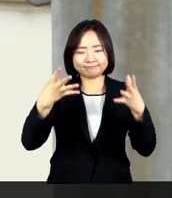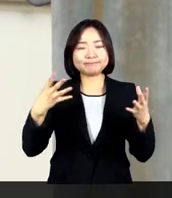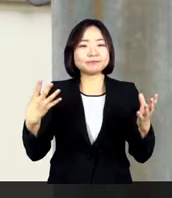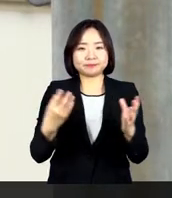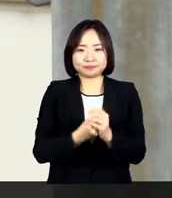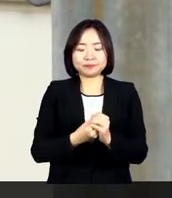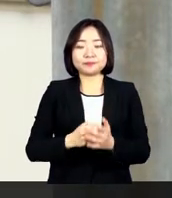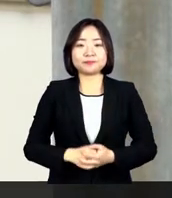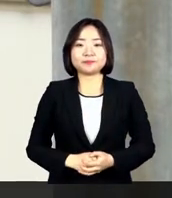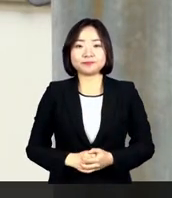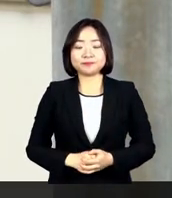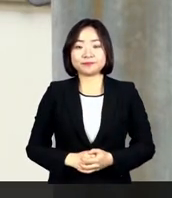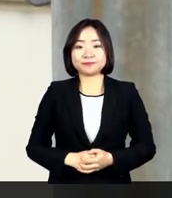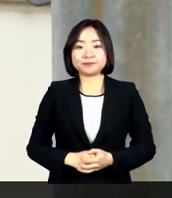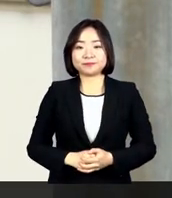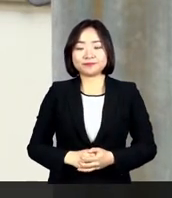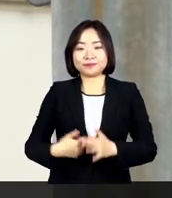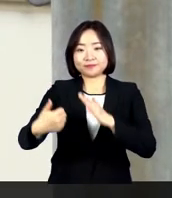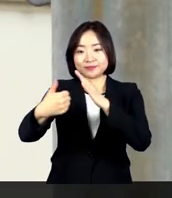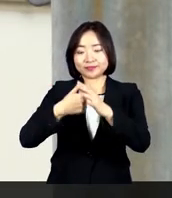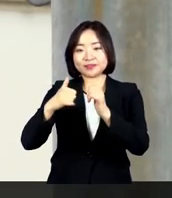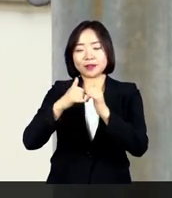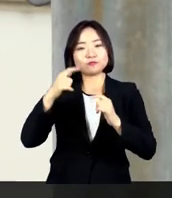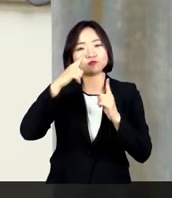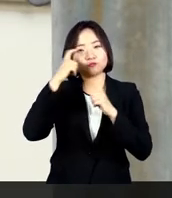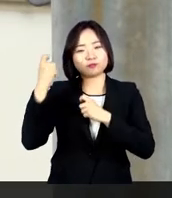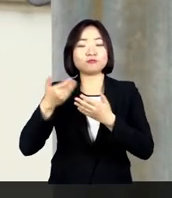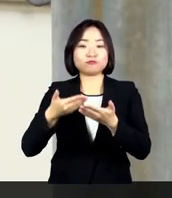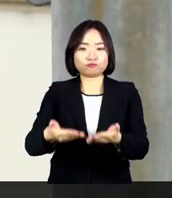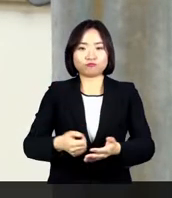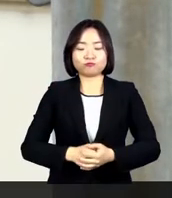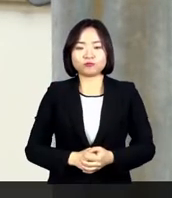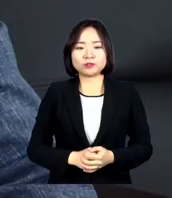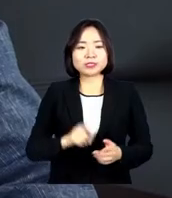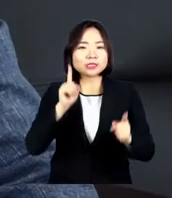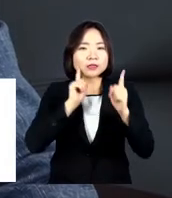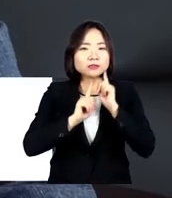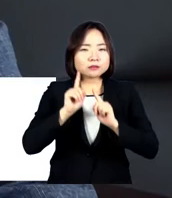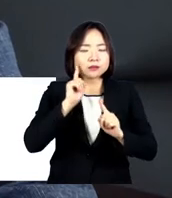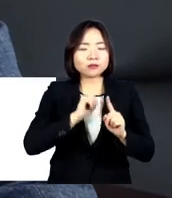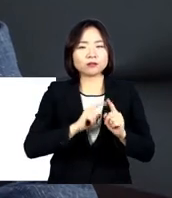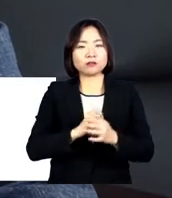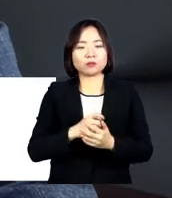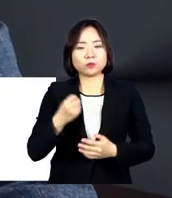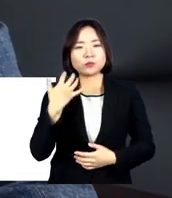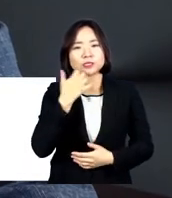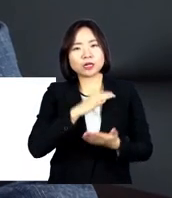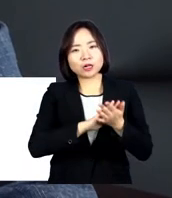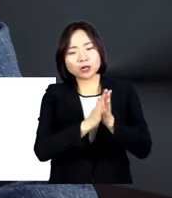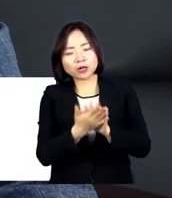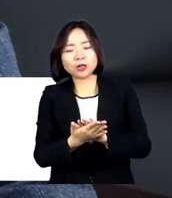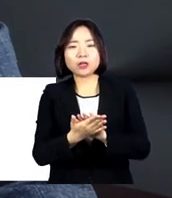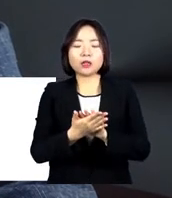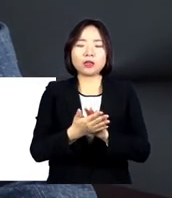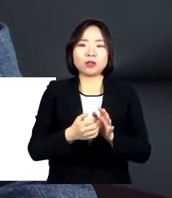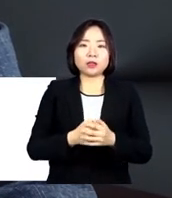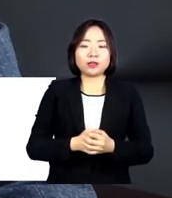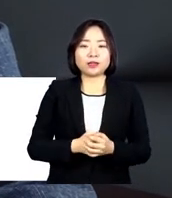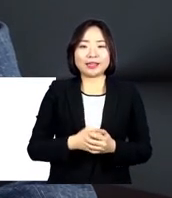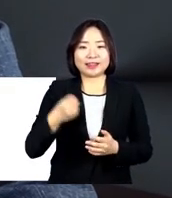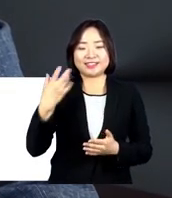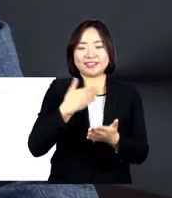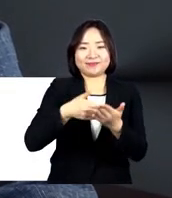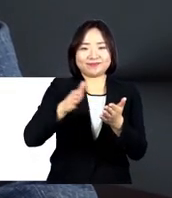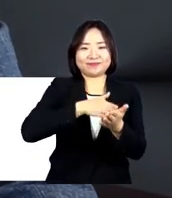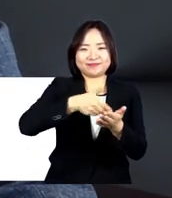새로 완성하여 관람객들에게 추억과 낭만을 제공합니다. 흠집 난 부분이라든지 아니면 색깔이 변한